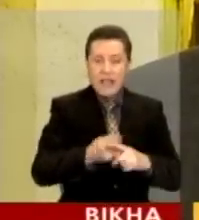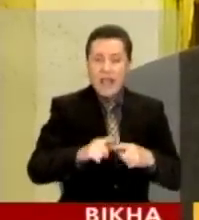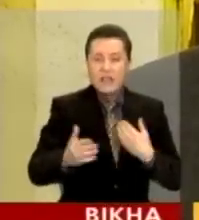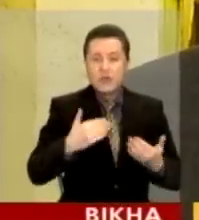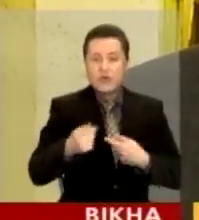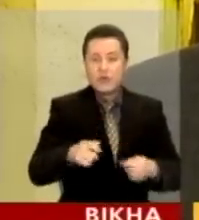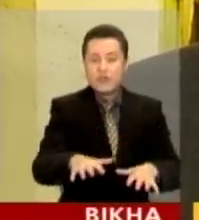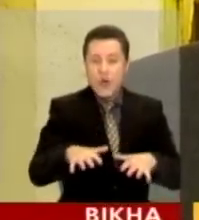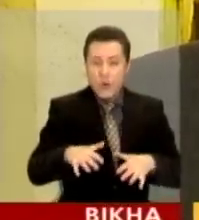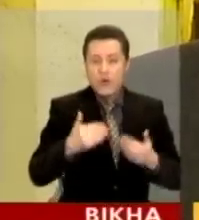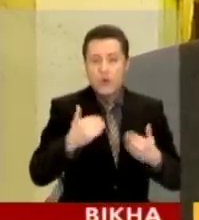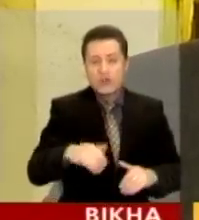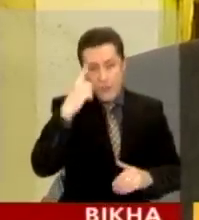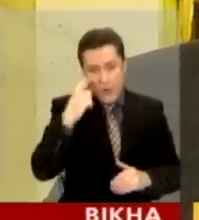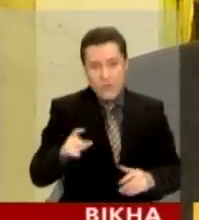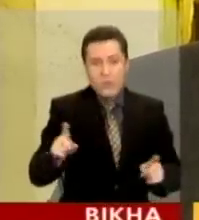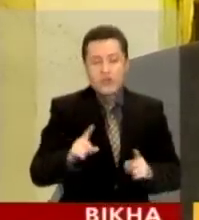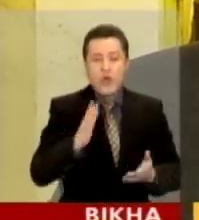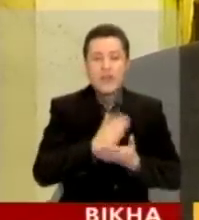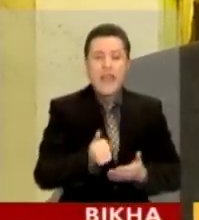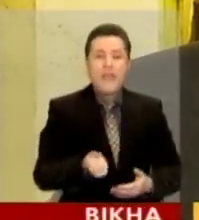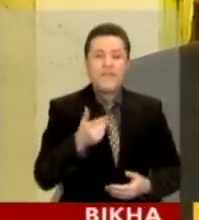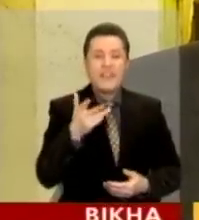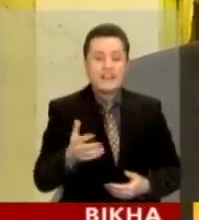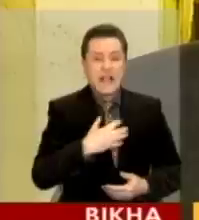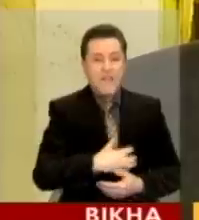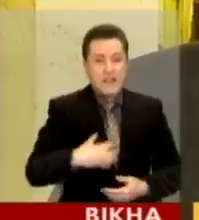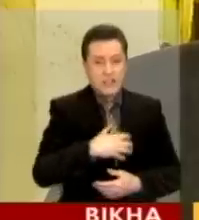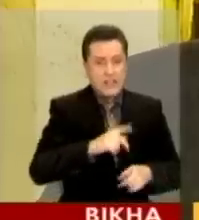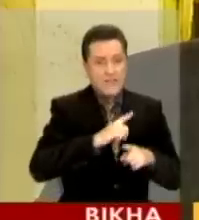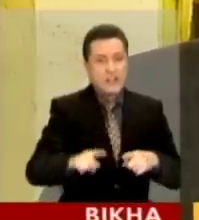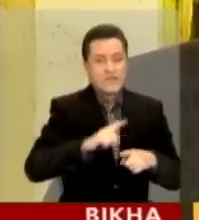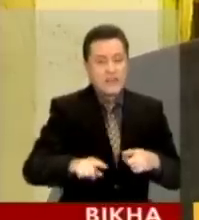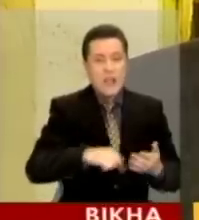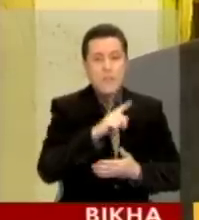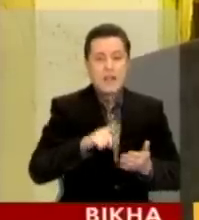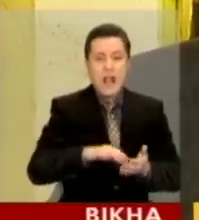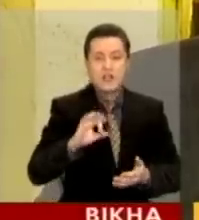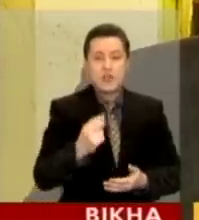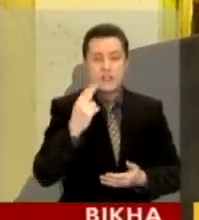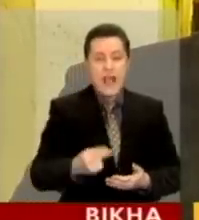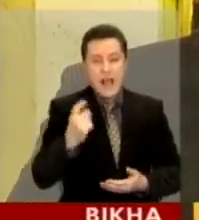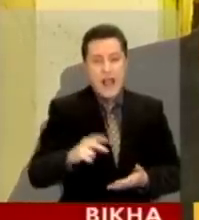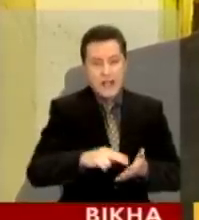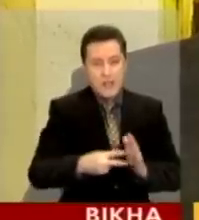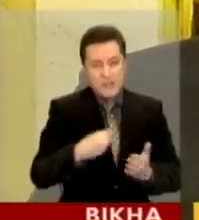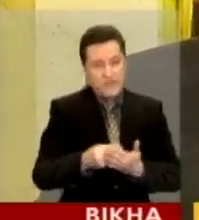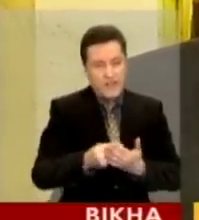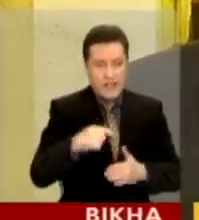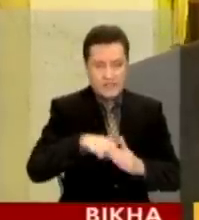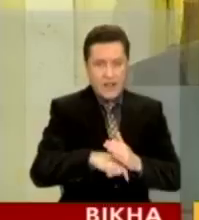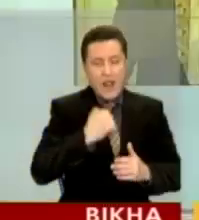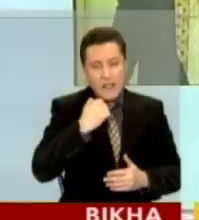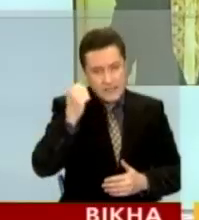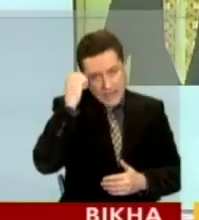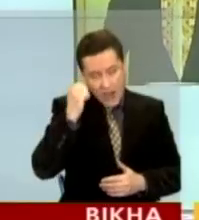і вже повідомив що в нас є ціла низка таких важливих і швидких питань соціально-економічного і фінансового характеру Дякую вам м